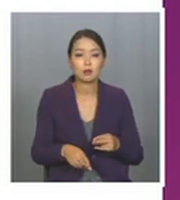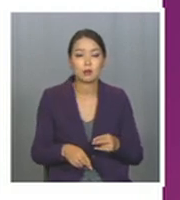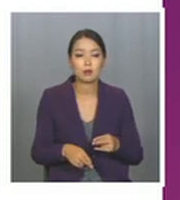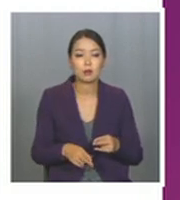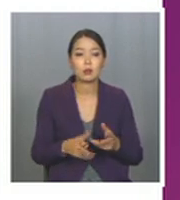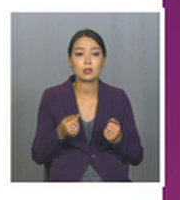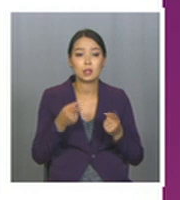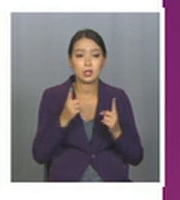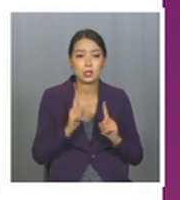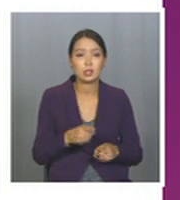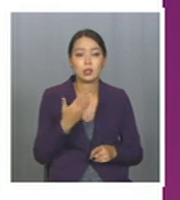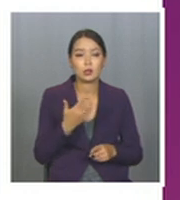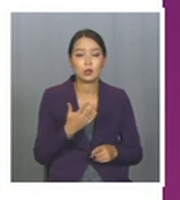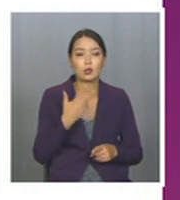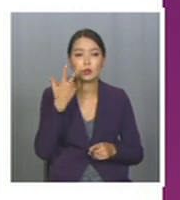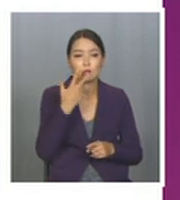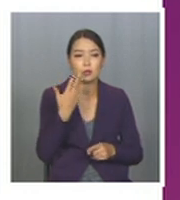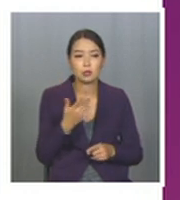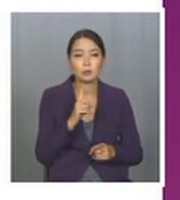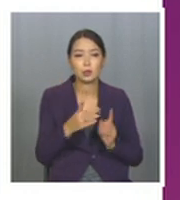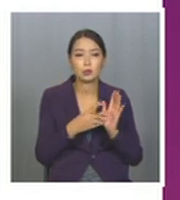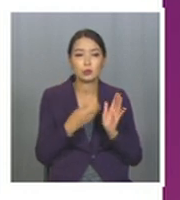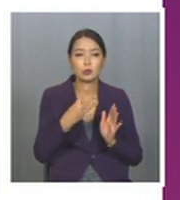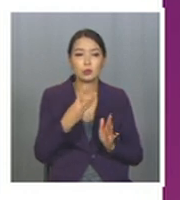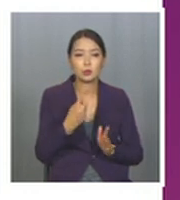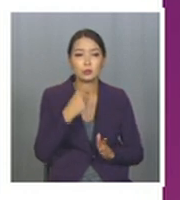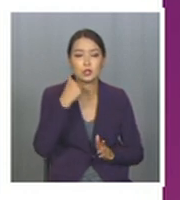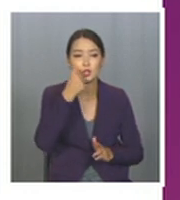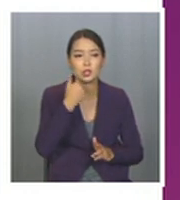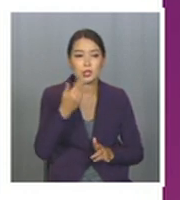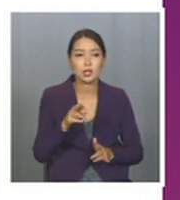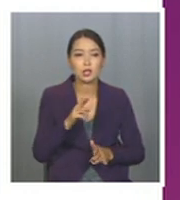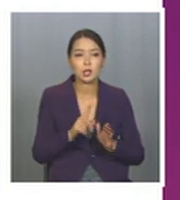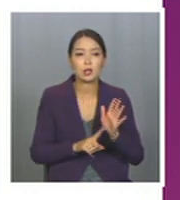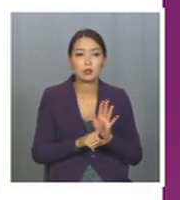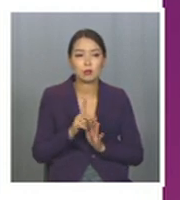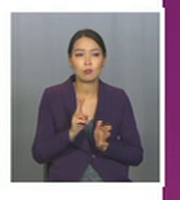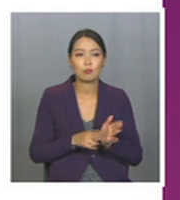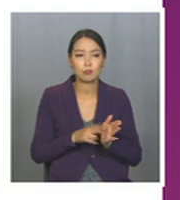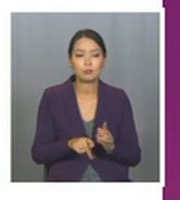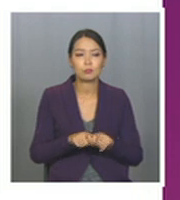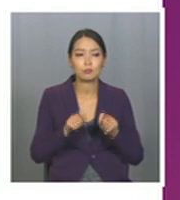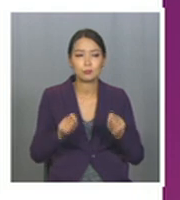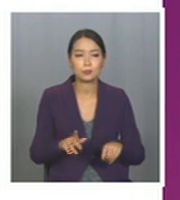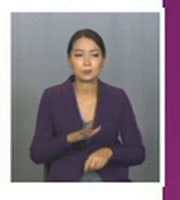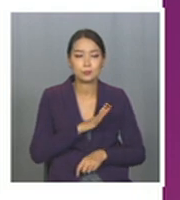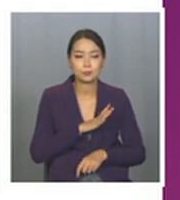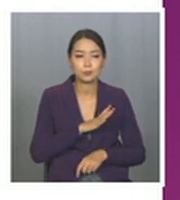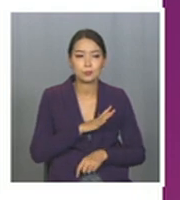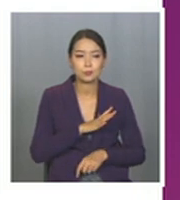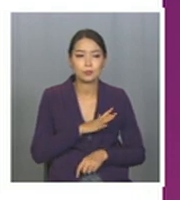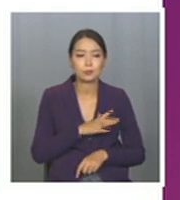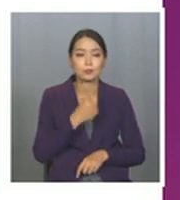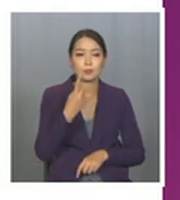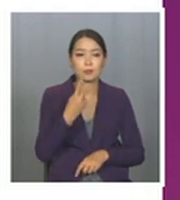3 жылда аяқтады, тіптен 1931 жылдың қаңтар айында Түркісіп теміржолы тұрақты пайдалануға берілді. Бір ғана Түркісіптің